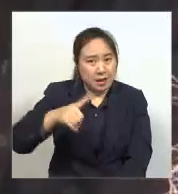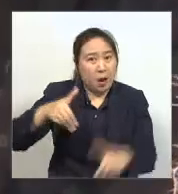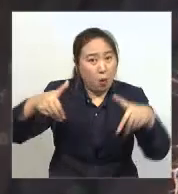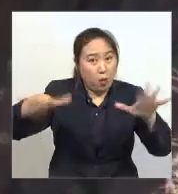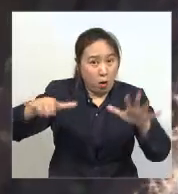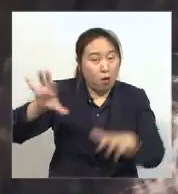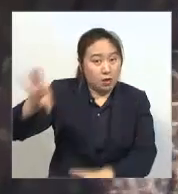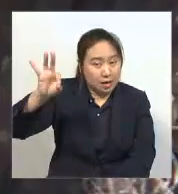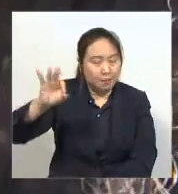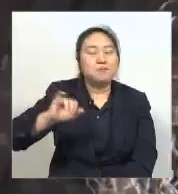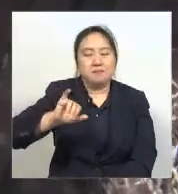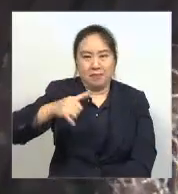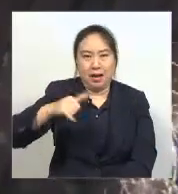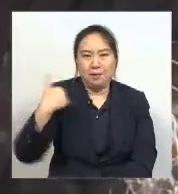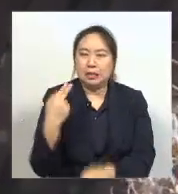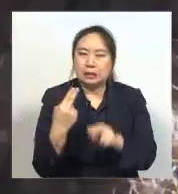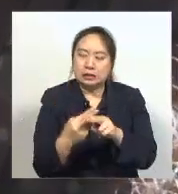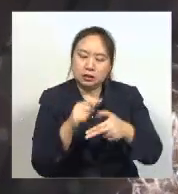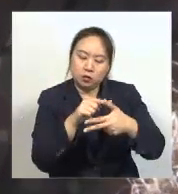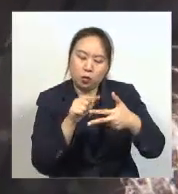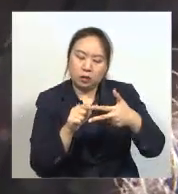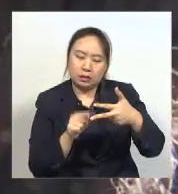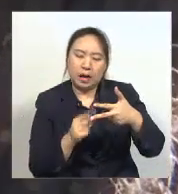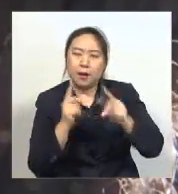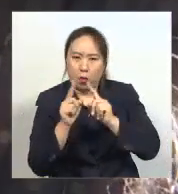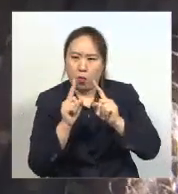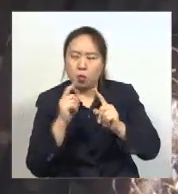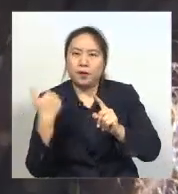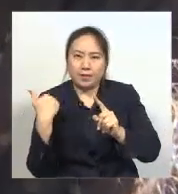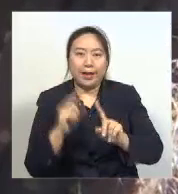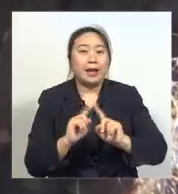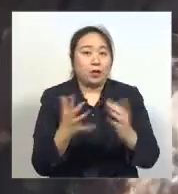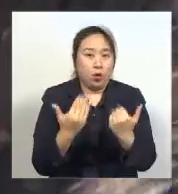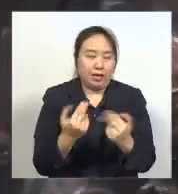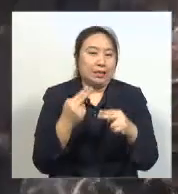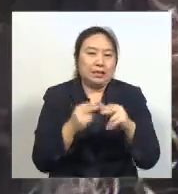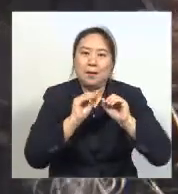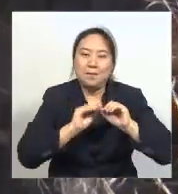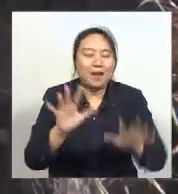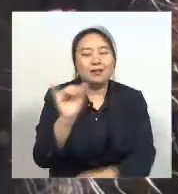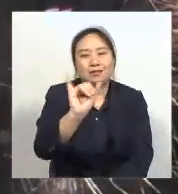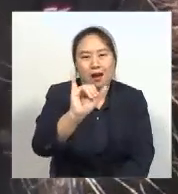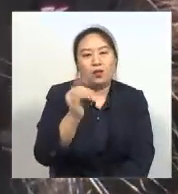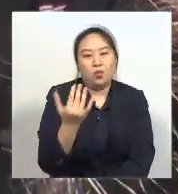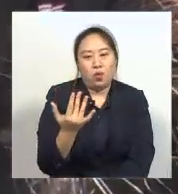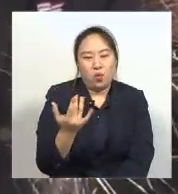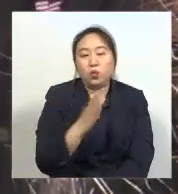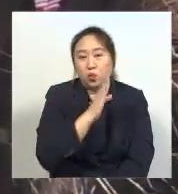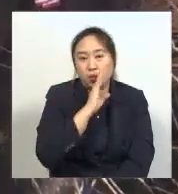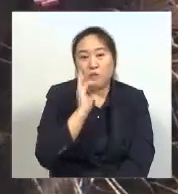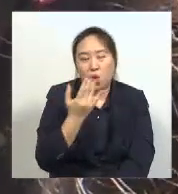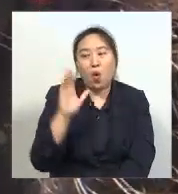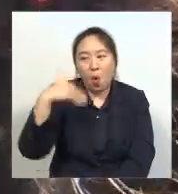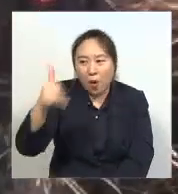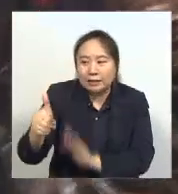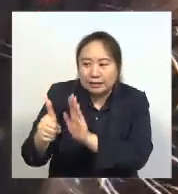ีความเป็นไปได้ครับเพราะว่าก็มีชื่ออยู่ 2-3 ชื่อที่ได้มีการพูดคุยกันเพียงแต่ว่าตอนนี้ยังเปิดเผยไม่ได้เพราะว่าถ้าเอาจริงๆก็ต้องไปทาบทามท่